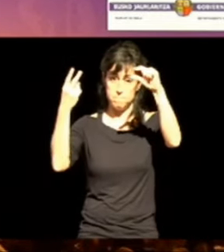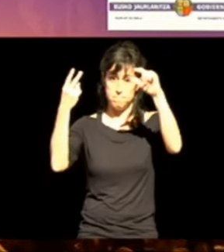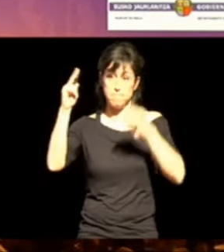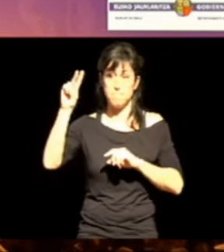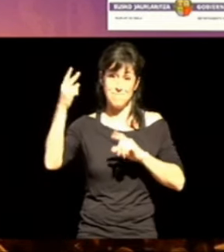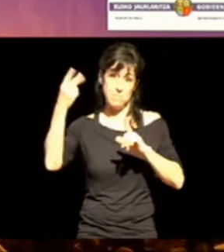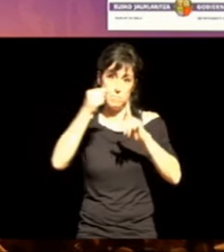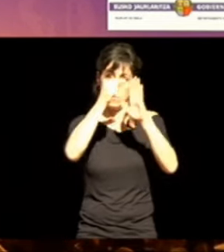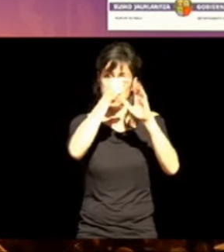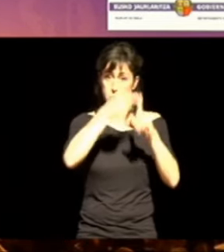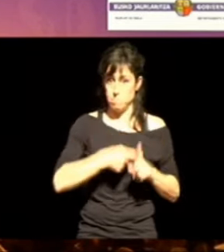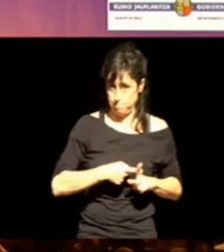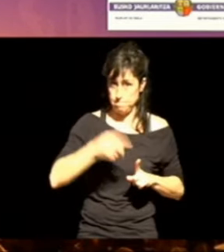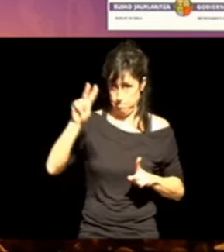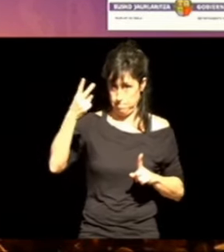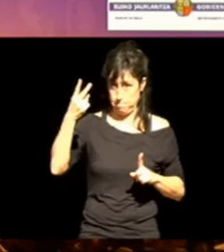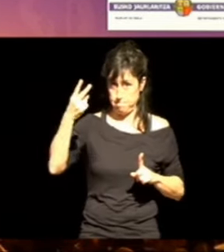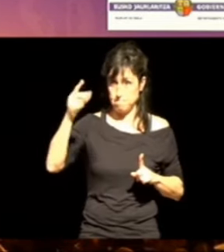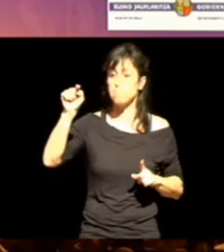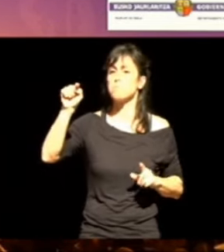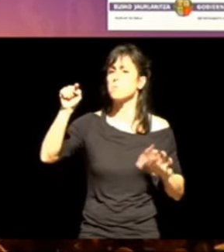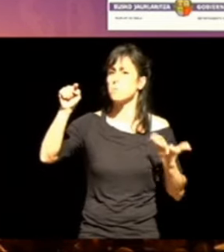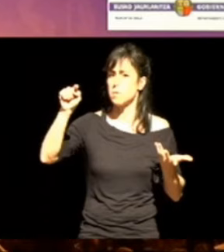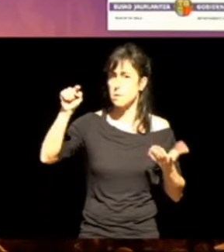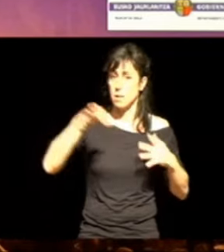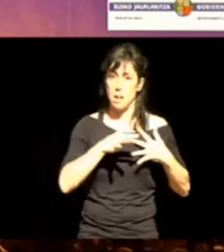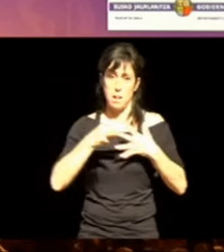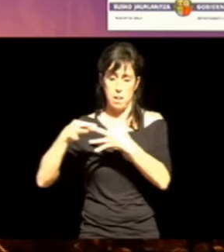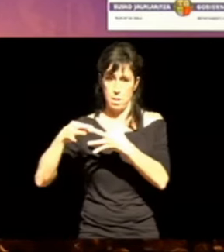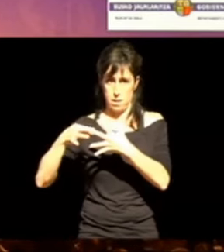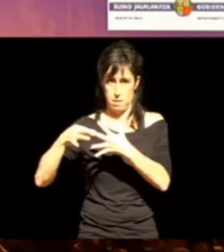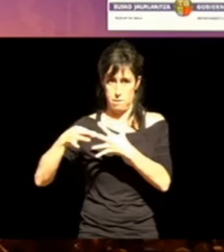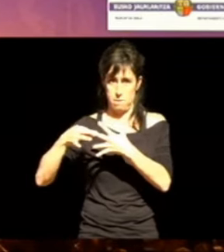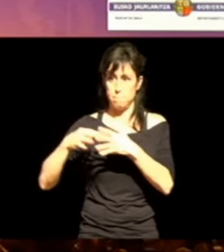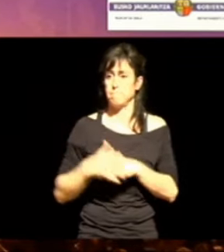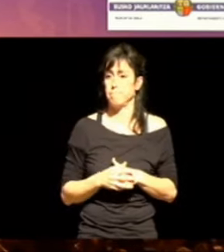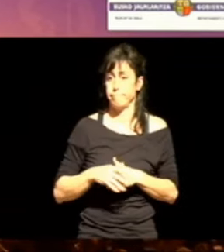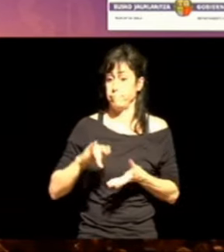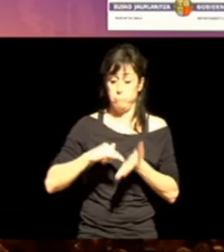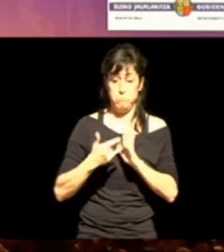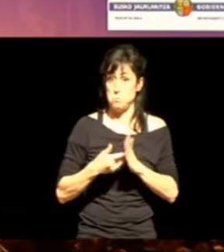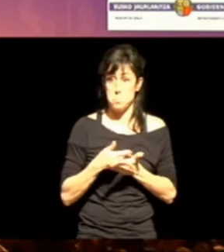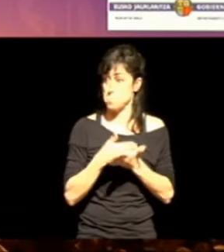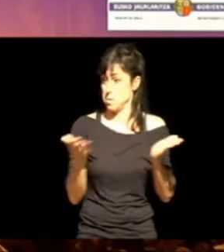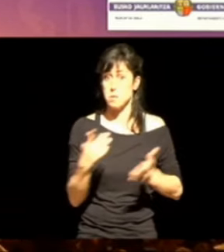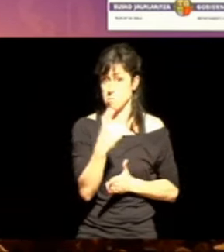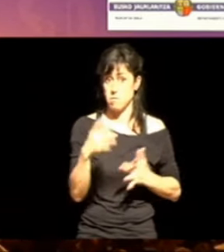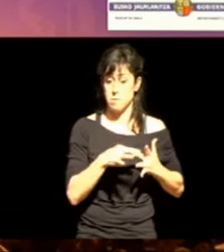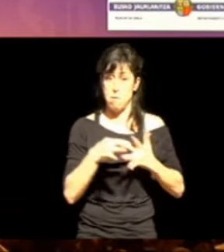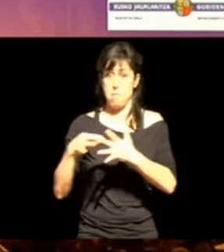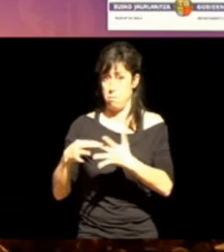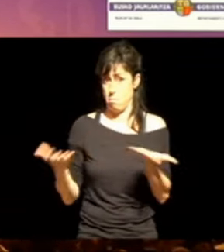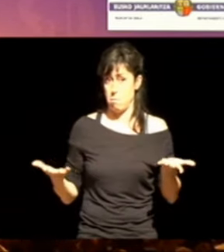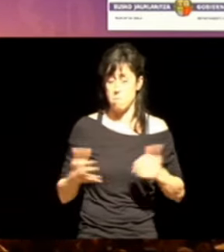bigarren irizpidea agertzen da, eta zein da hori, lidergoa. Proiektu guztia garatu alizateko, lidergoa behar da.